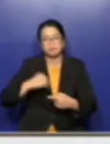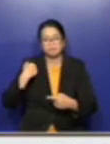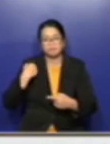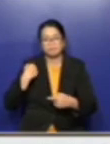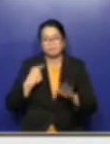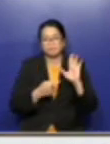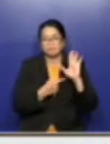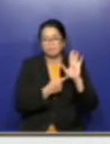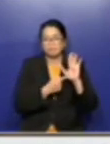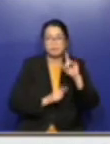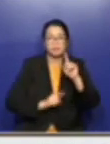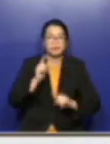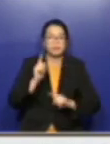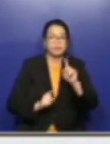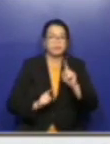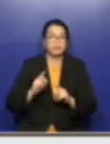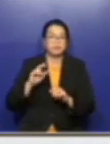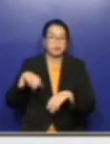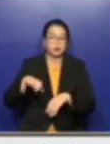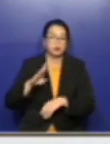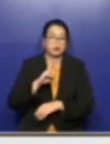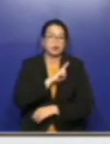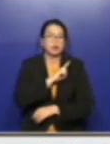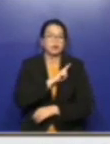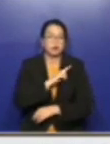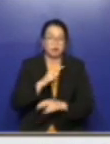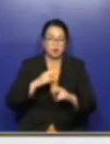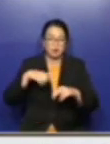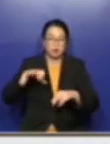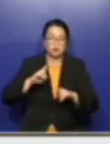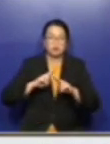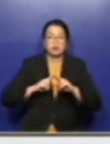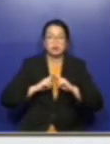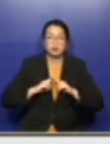การประเมินของบริษัทเอกชนที่เข้าไปประเมินท่านเนี่ยนะท่านดูฮะ